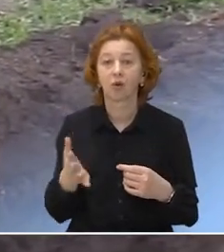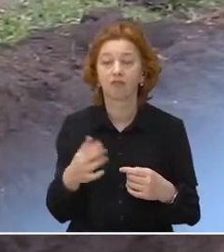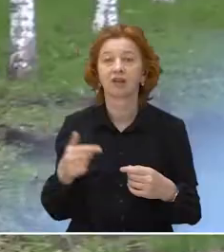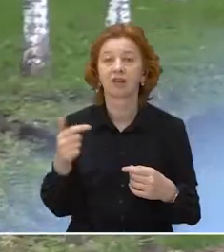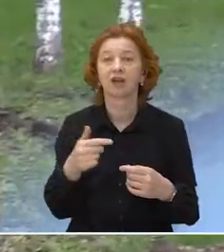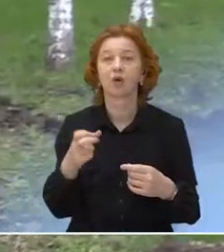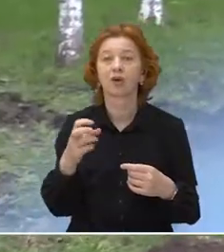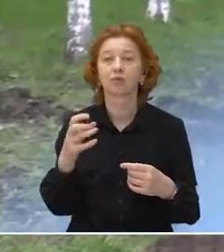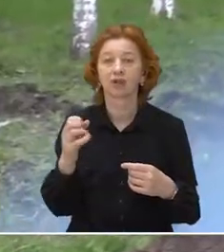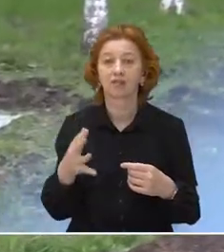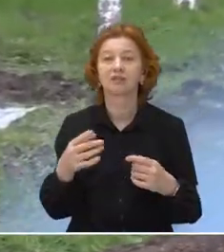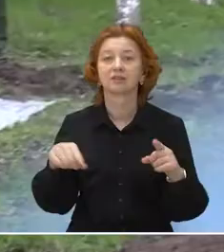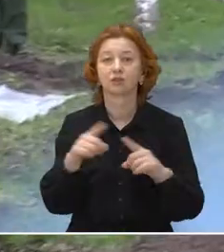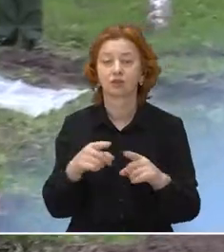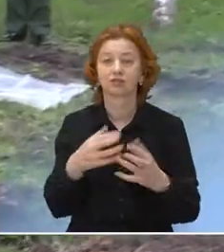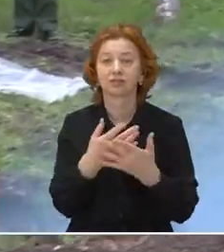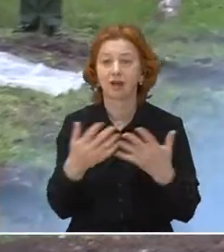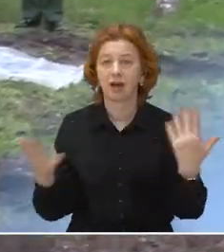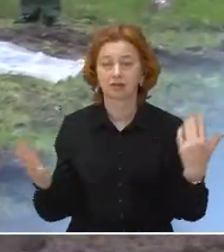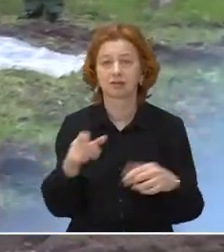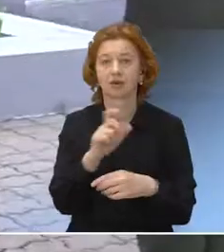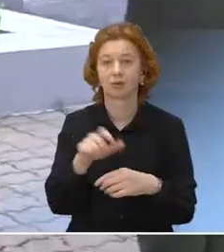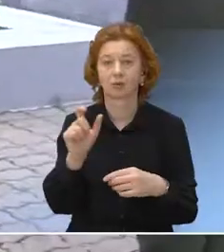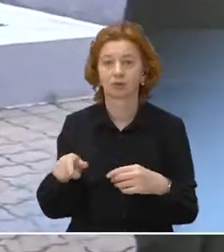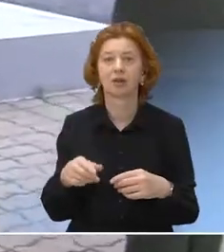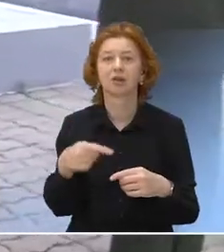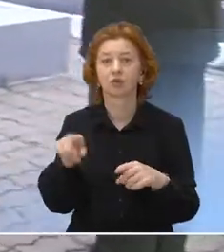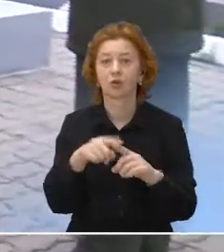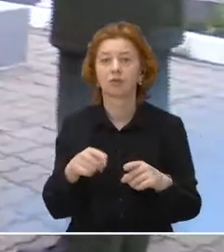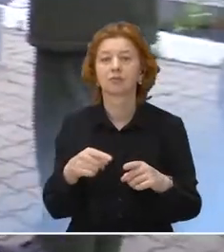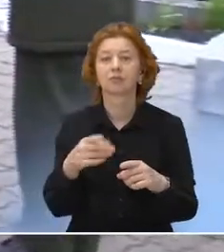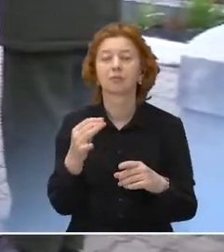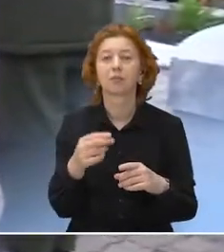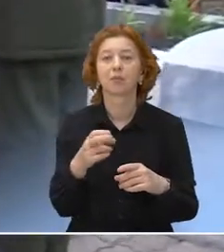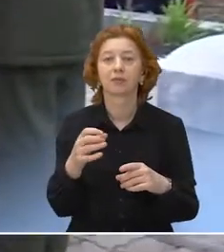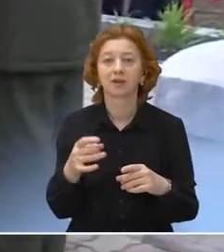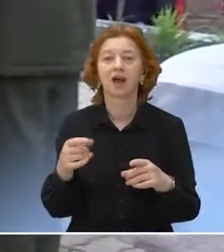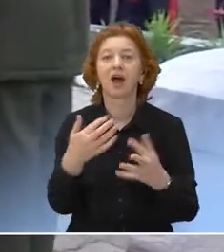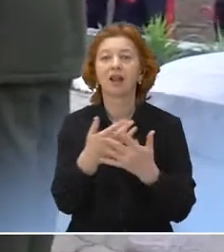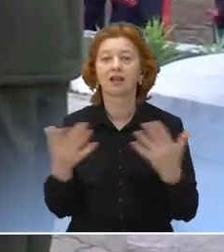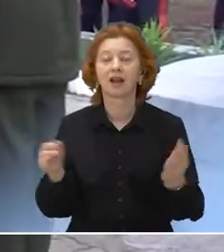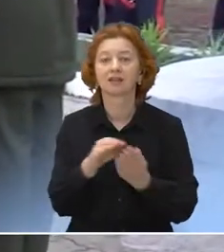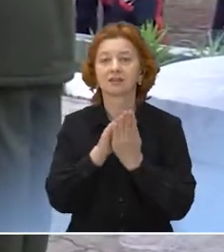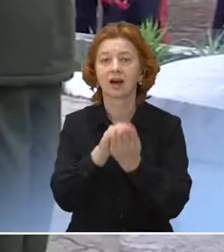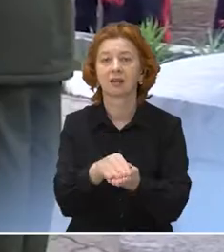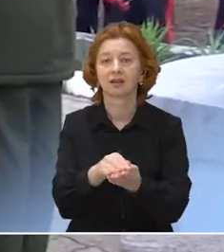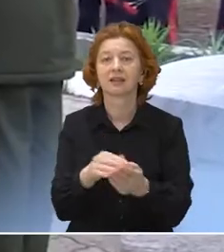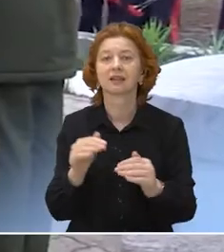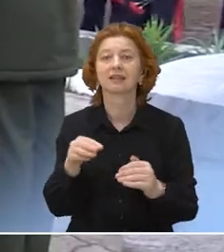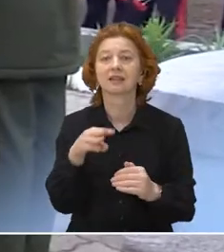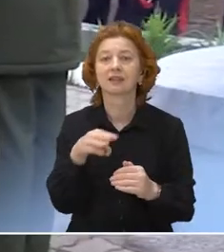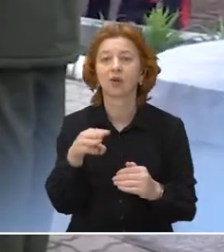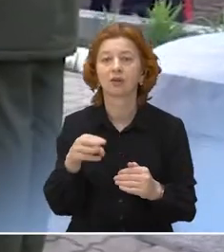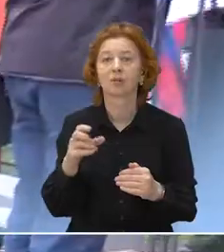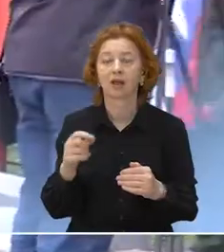Дунявин, Георгий Гунякин и Иван Шабинский, лейтенанты Вениамин Кислюк и Александр Подрыга. Отдельное захоронение